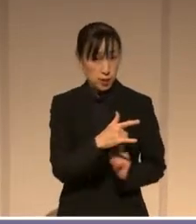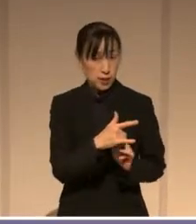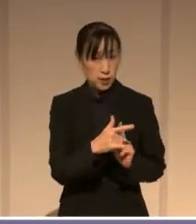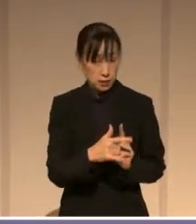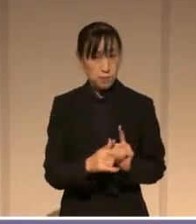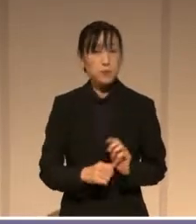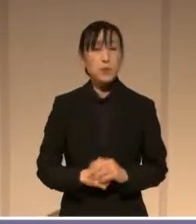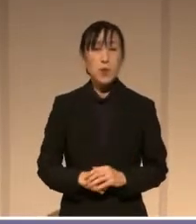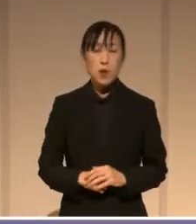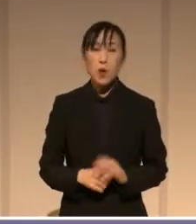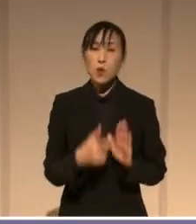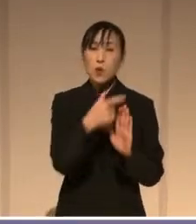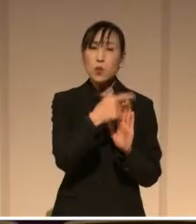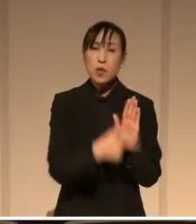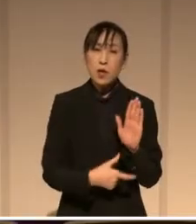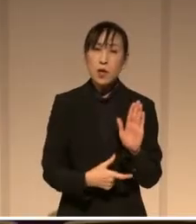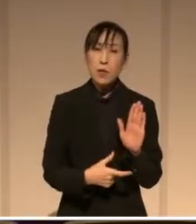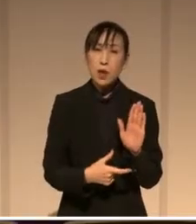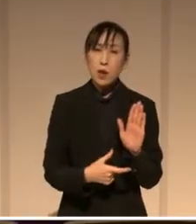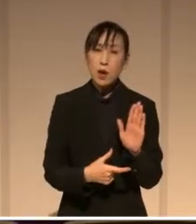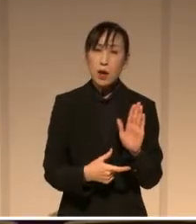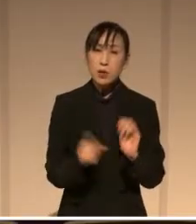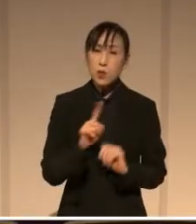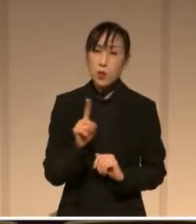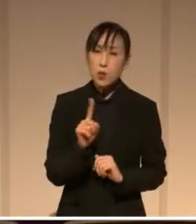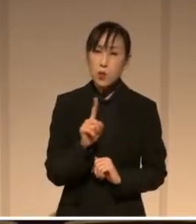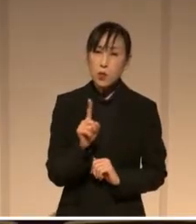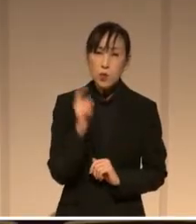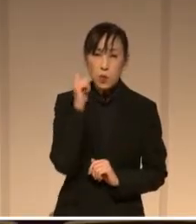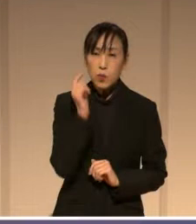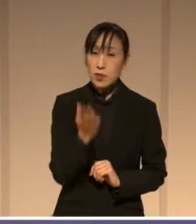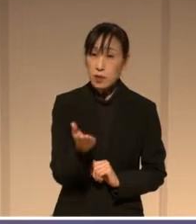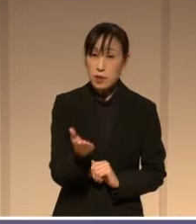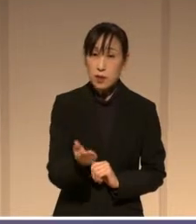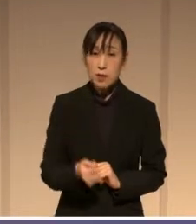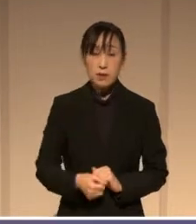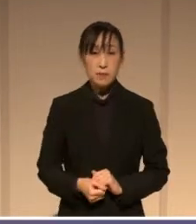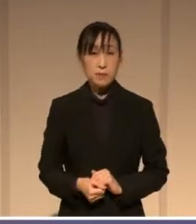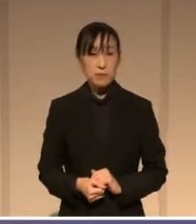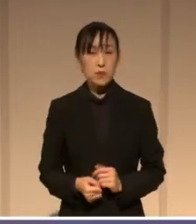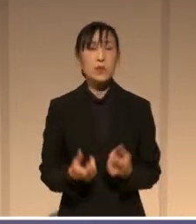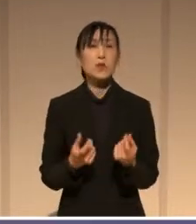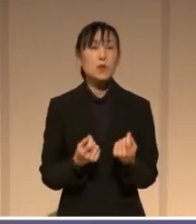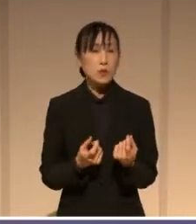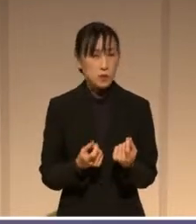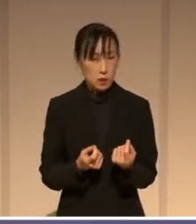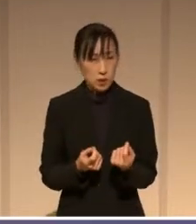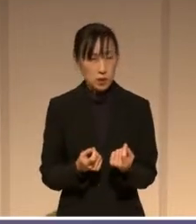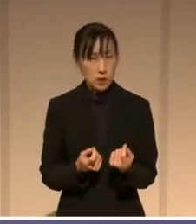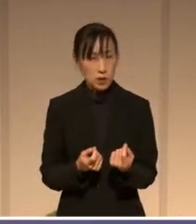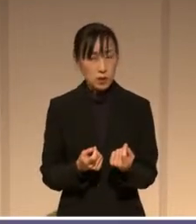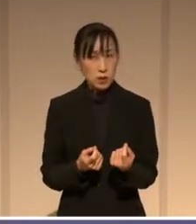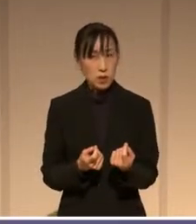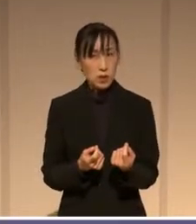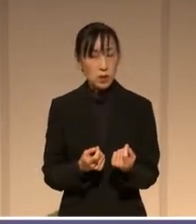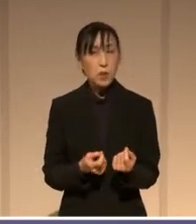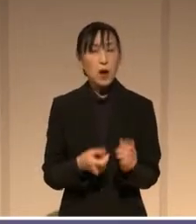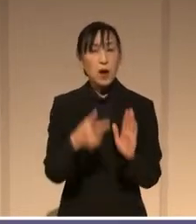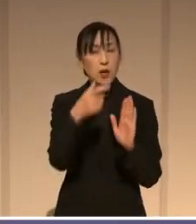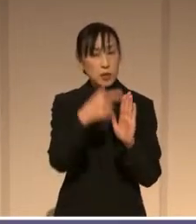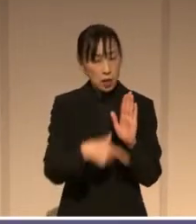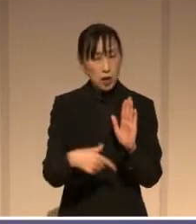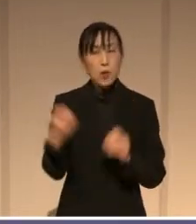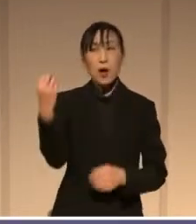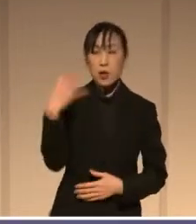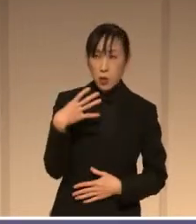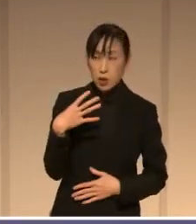大前さんどうですかどういうふうに捉えられましたかそうですねやっていく中でそういうテーマを教えられましてえいえてき